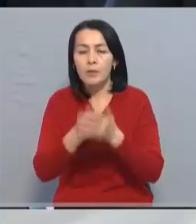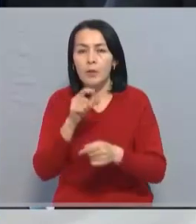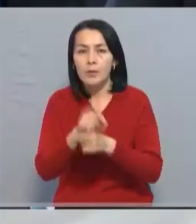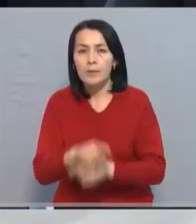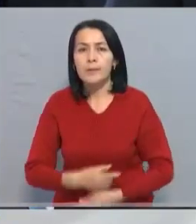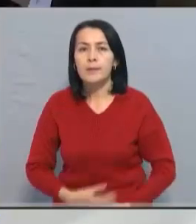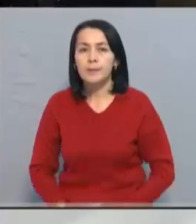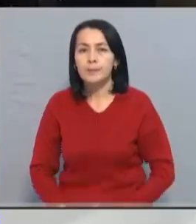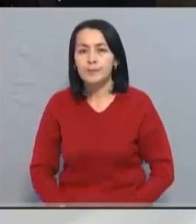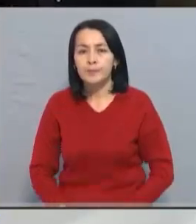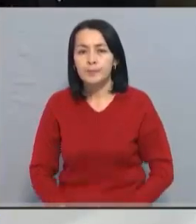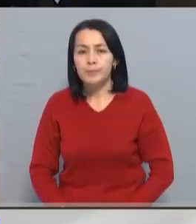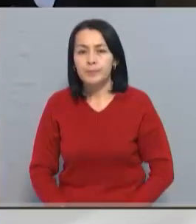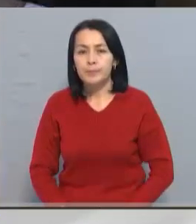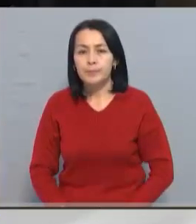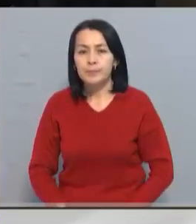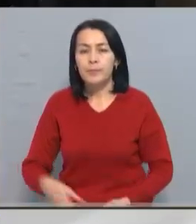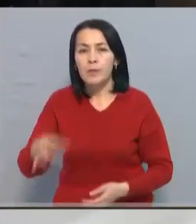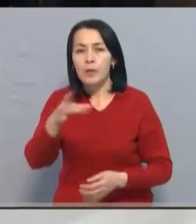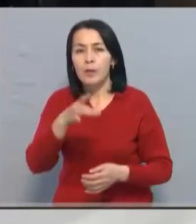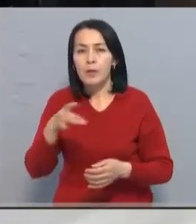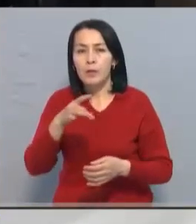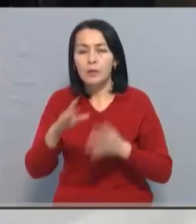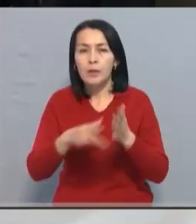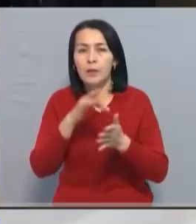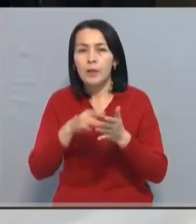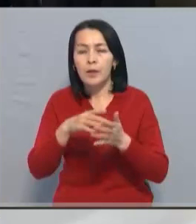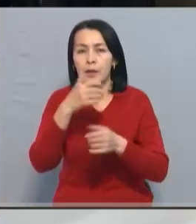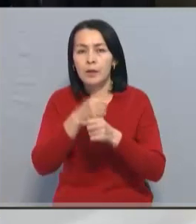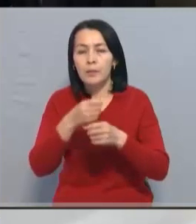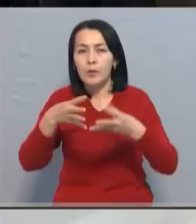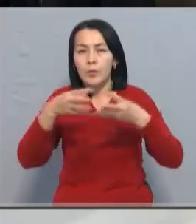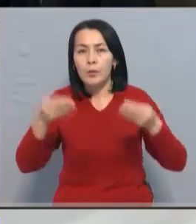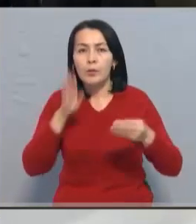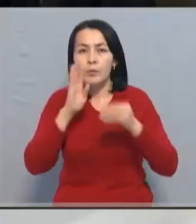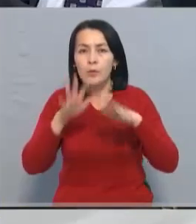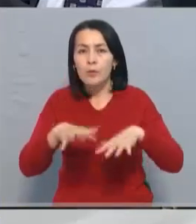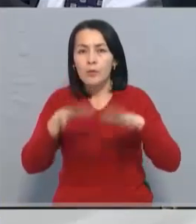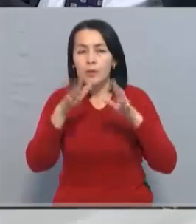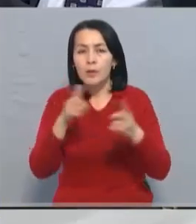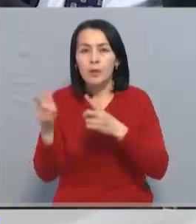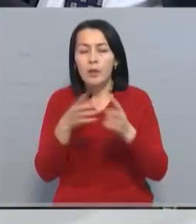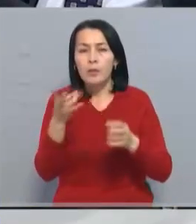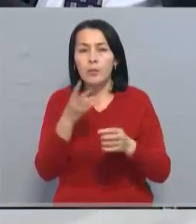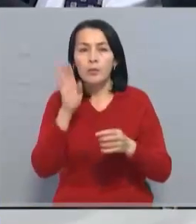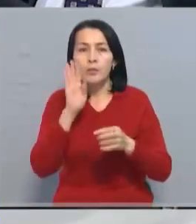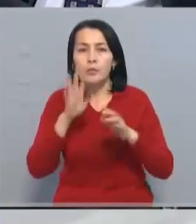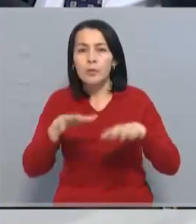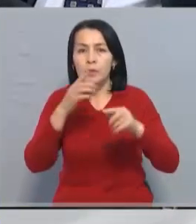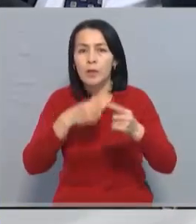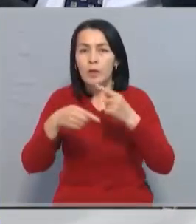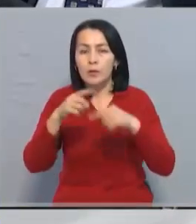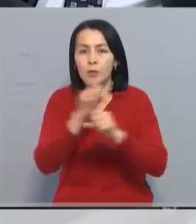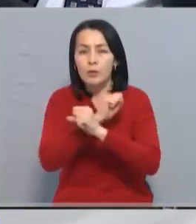тапсырды. Аудан қала әкімдері көктемгі су тасқыны кезеңіне дайын болу керек. Су тасқынының алдын алу